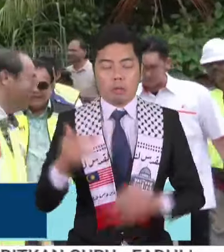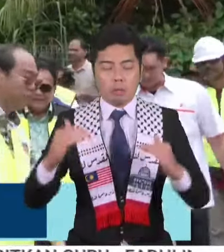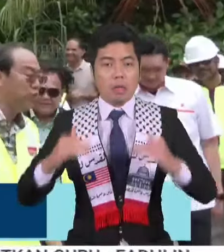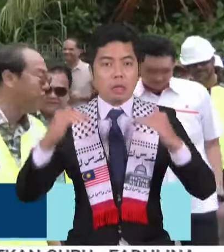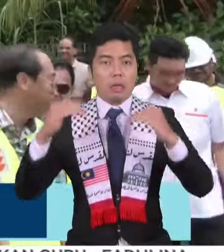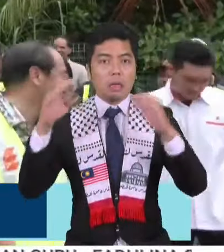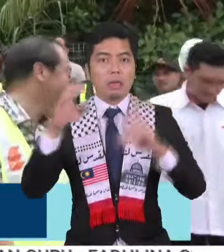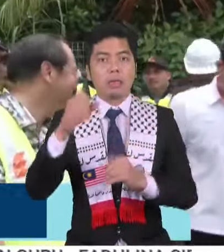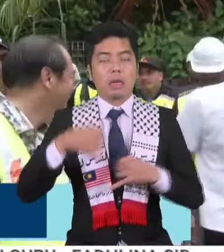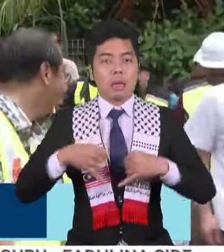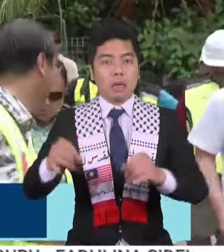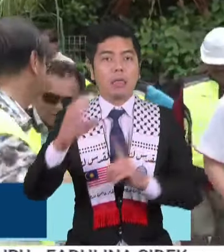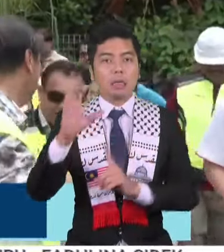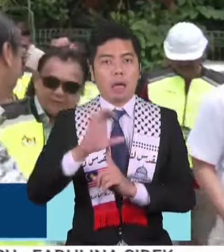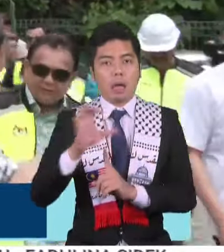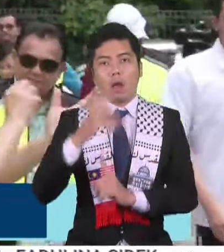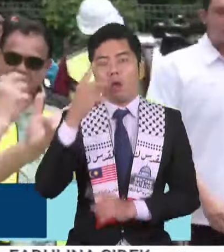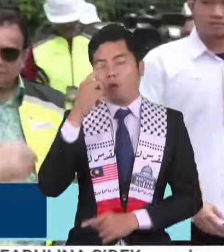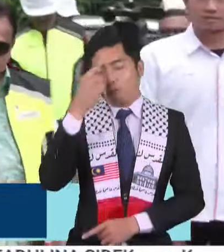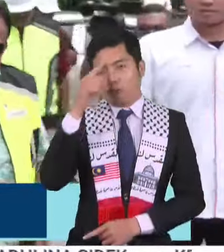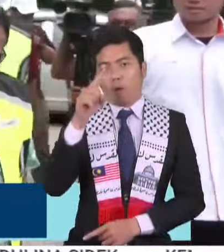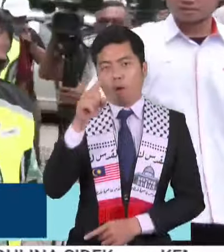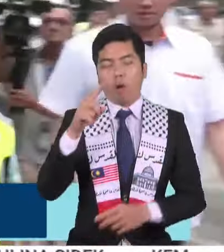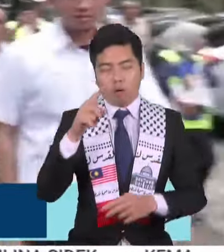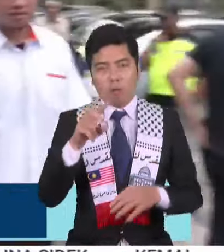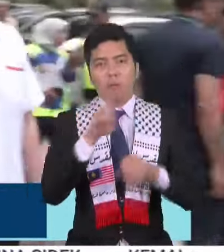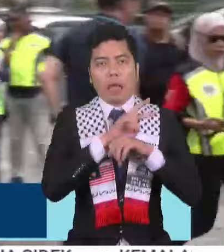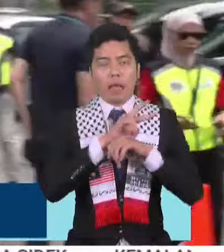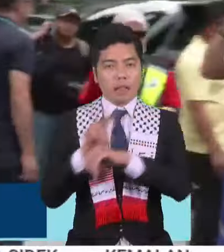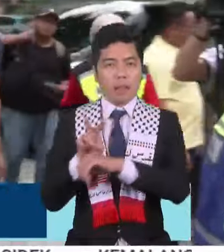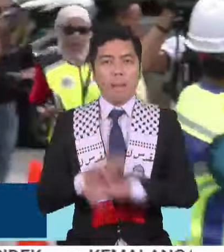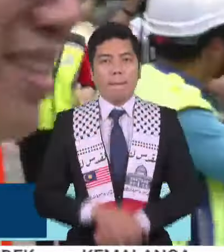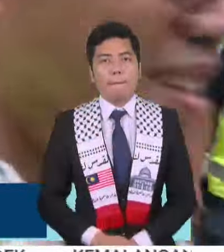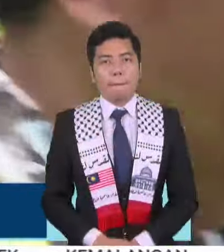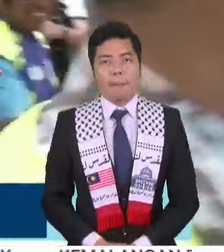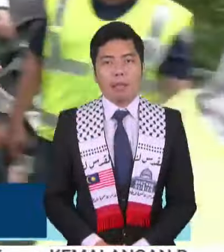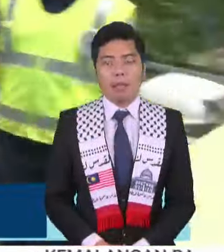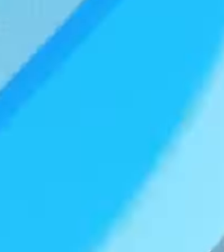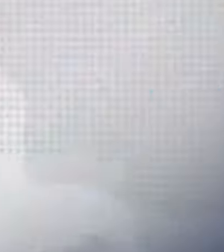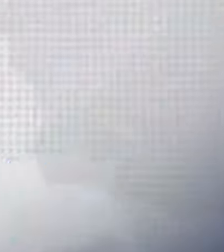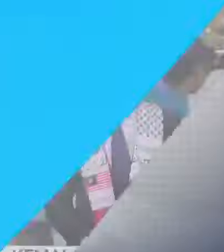bertingkat di Jalan Ceras bagi memantau sekiranya terdapat sebarang pergerakan.